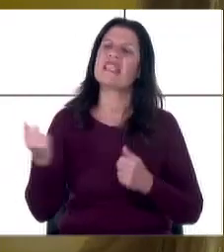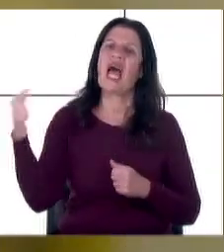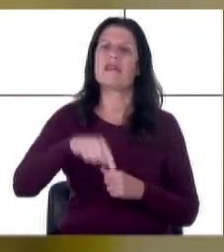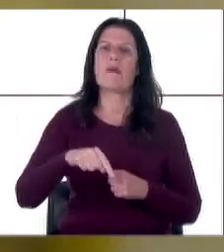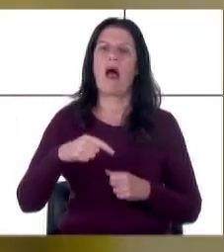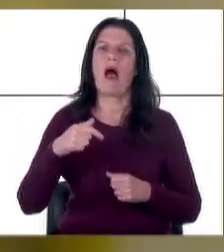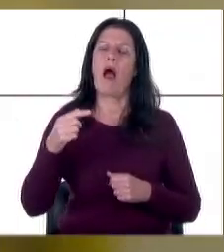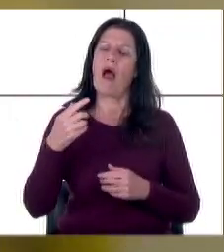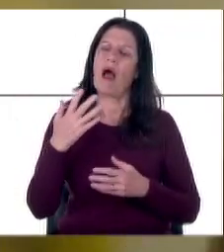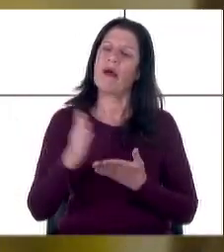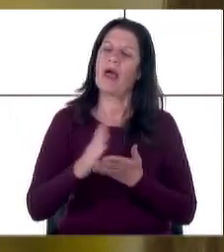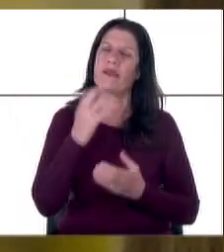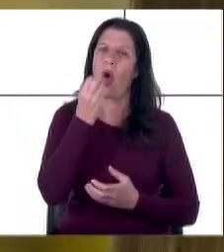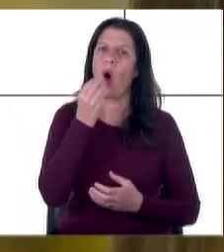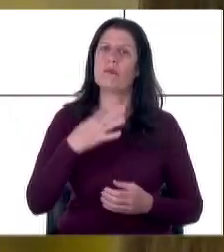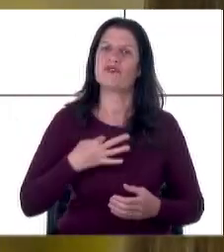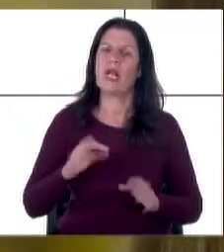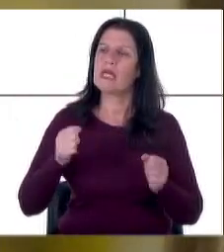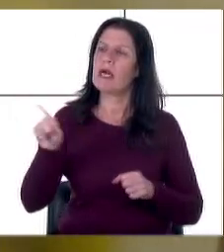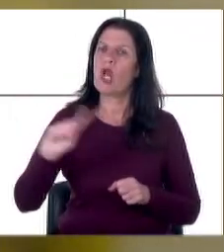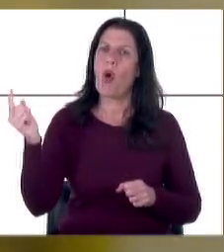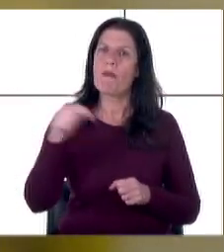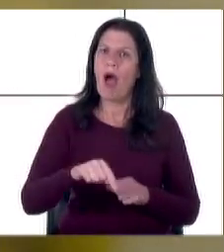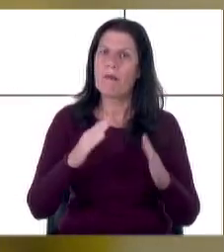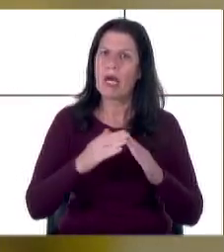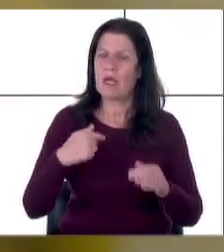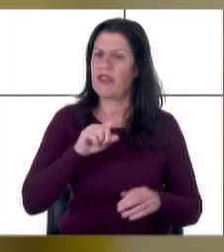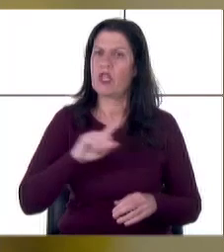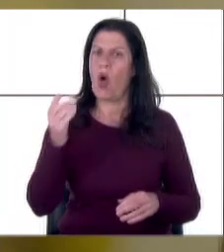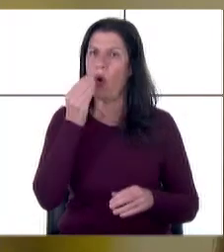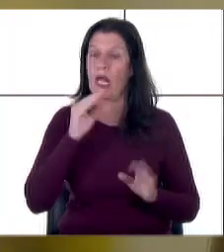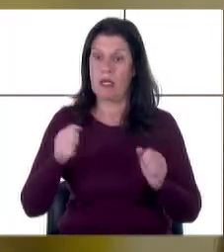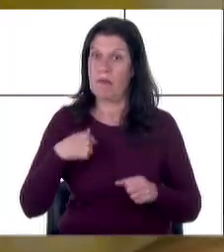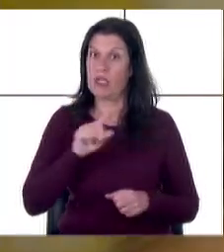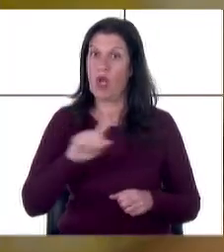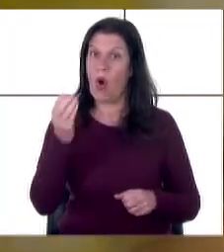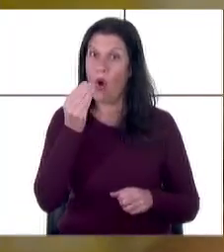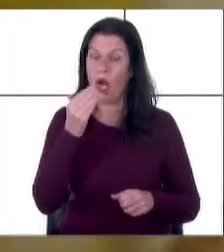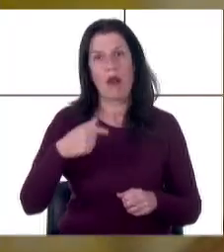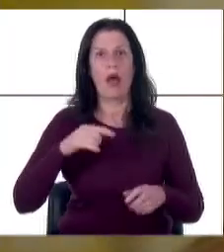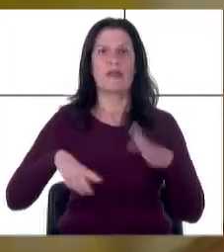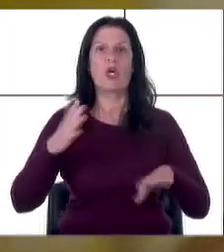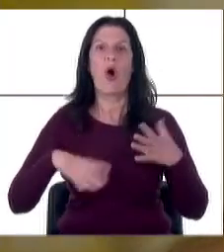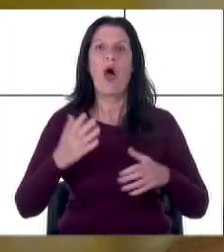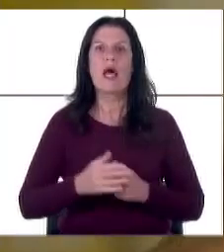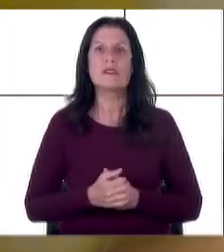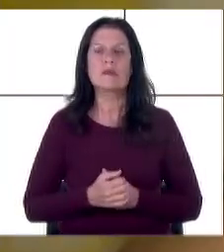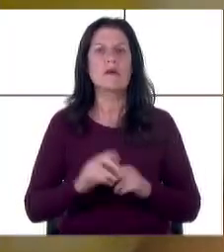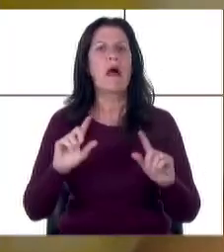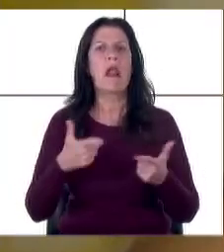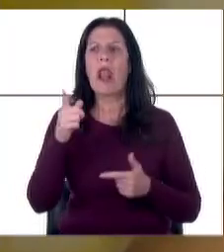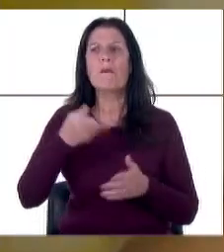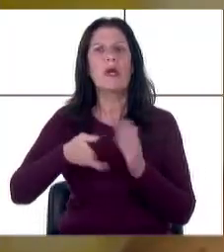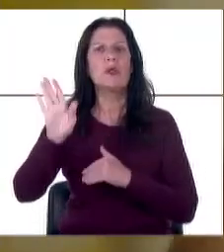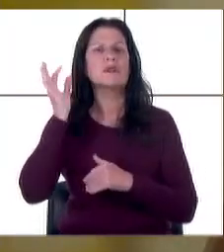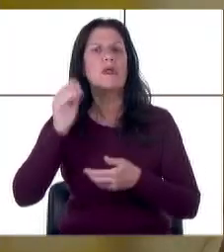רעב. אם את לא באה הביתה, אני לא אוכל. ואם אני לא אוכל, אז אני כועס. למה את יוצאת עם חברות שלך? בואי נצא